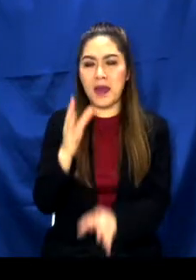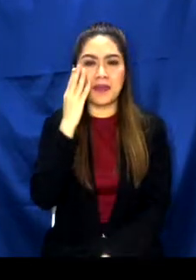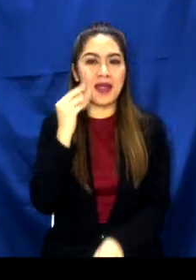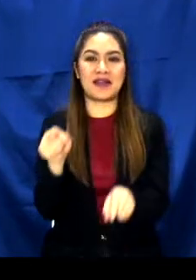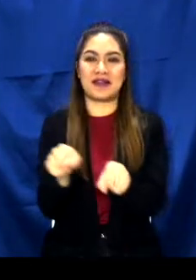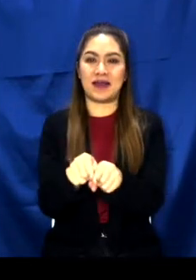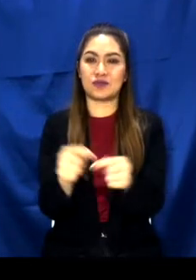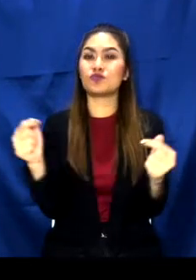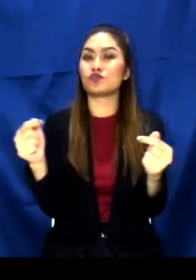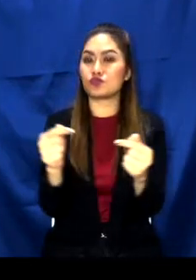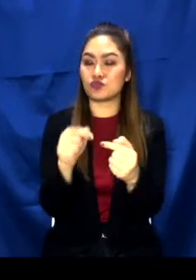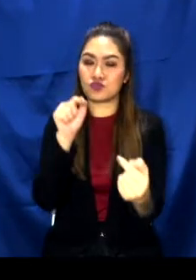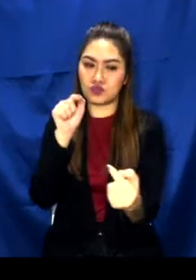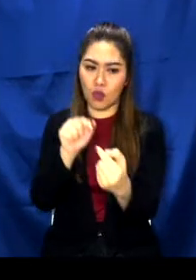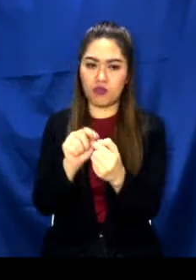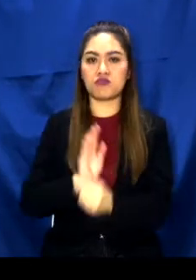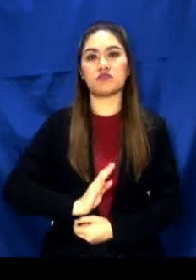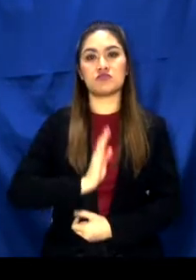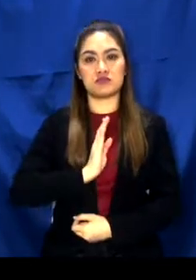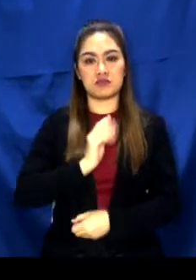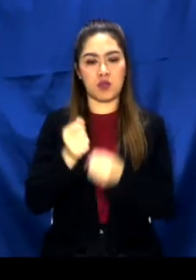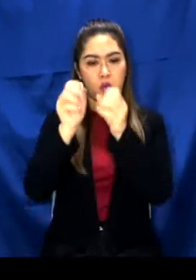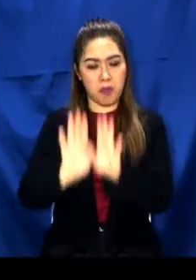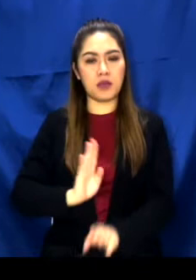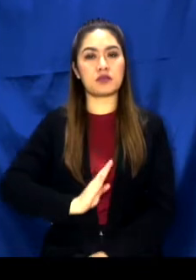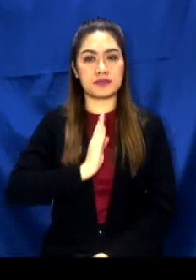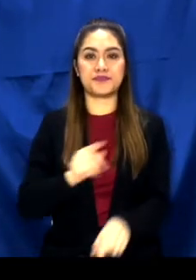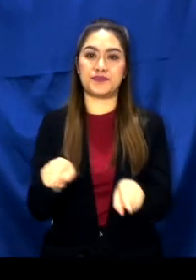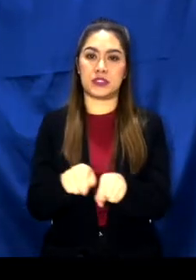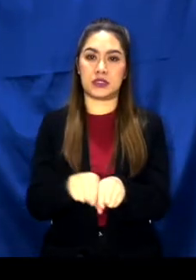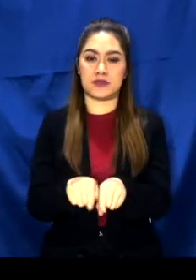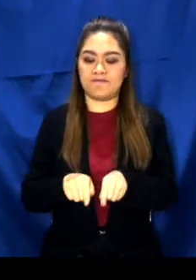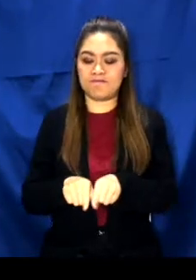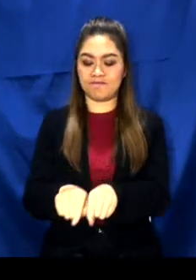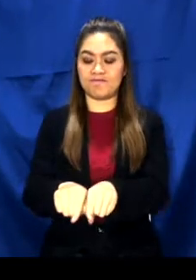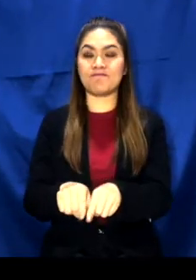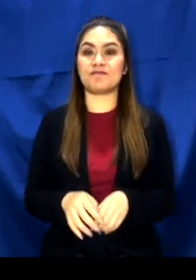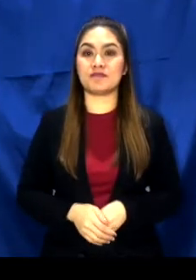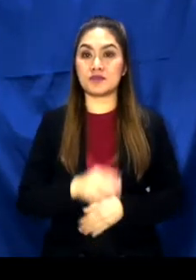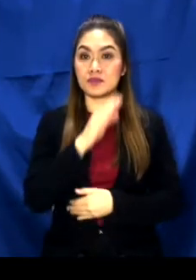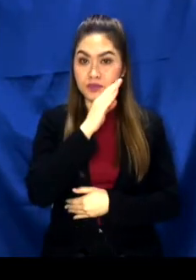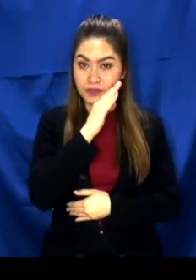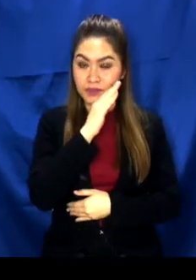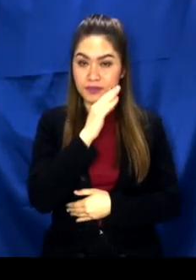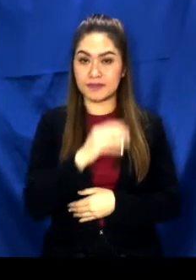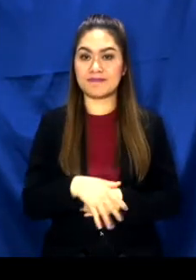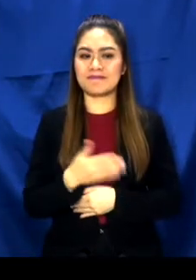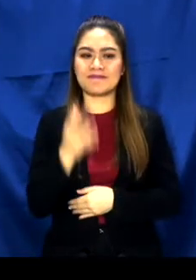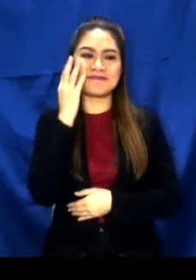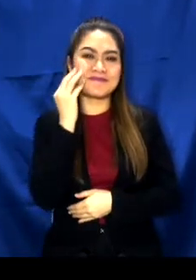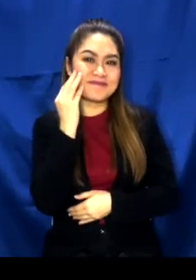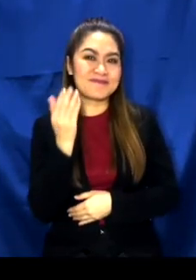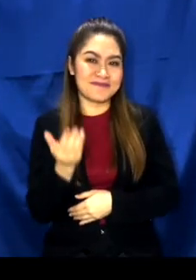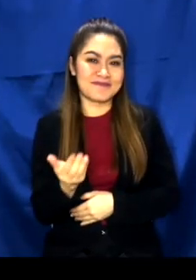คะแต่ว่าถ้าเป็นฟอนต์ทางการออกแบบก็ต้องเป็นทางการนะคะสมมติว่าอันนี้น่ารักดี